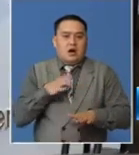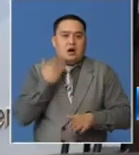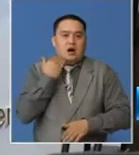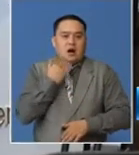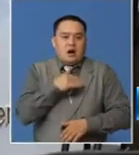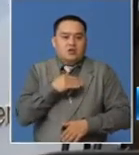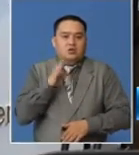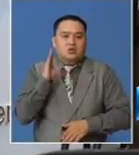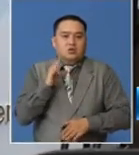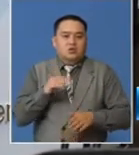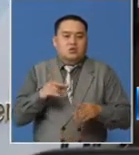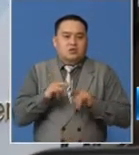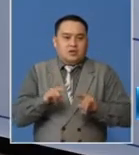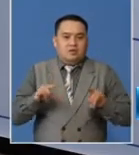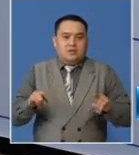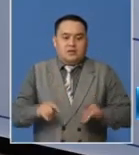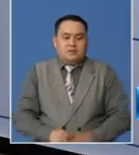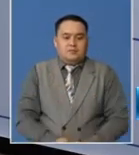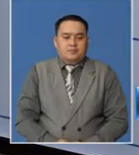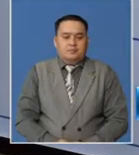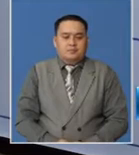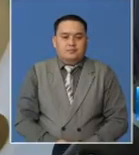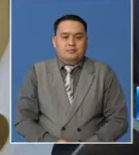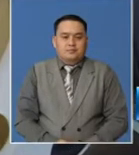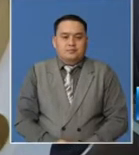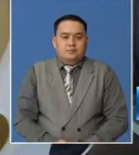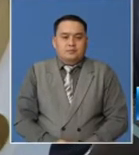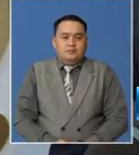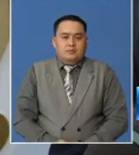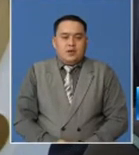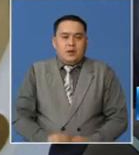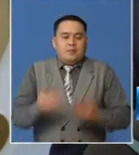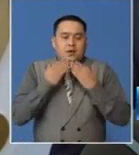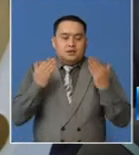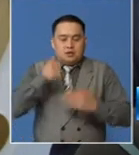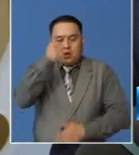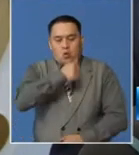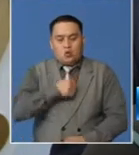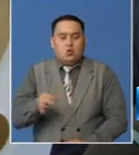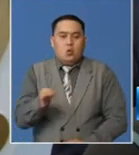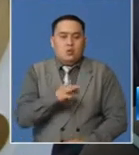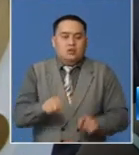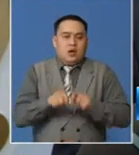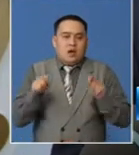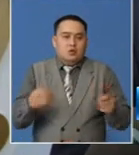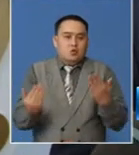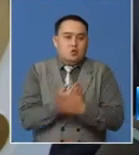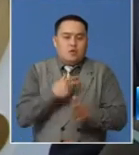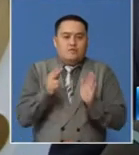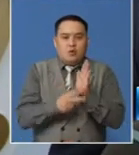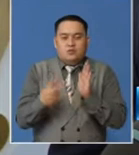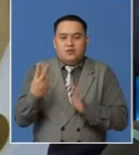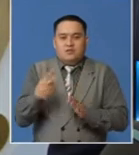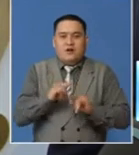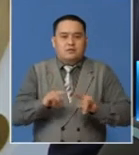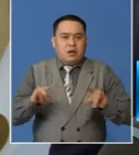и доступности дошкольного и среднего образования. За последний год только в области открыто новые 82 детских